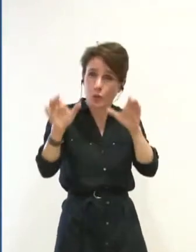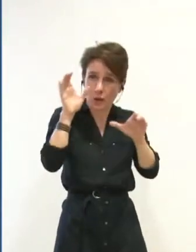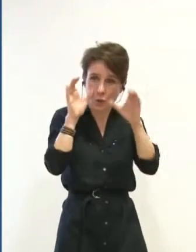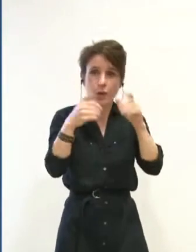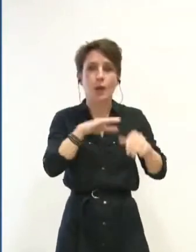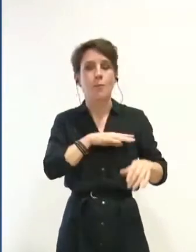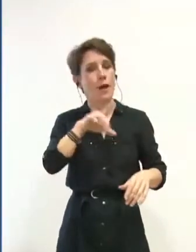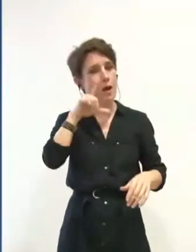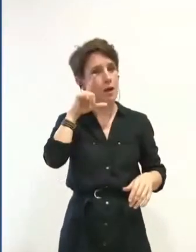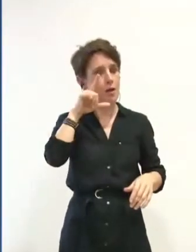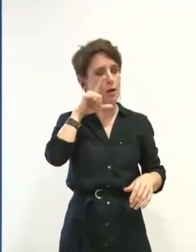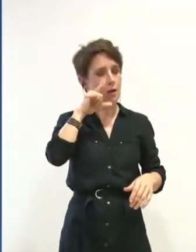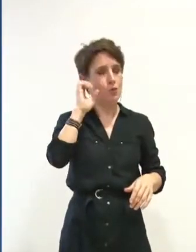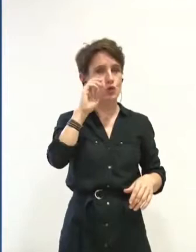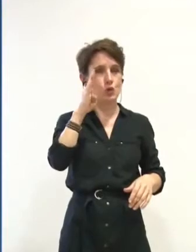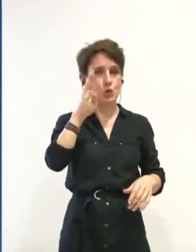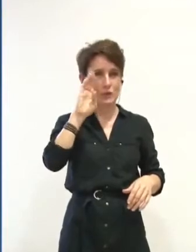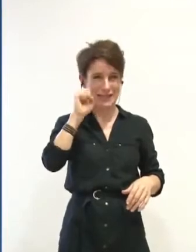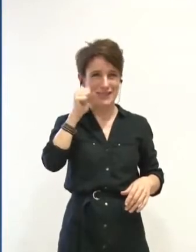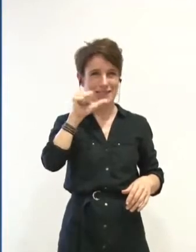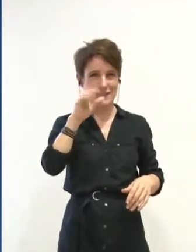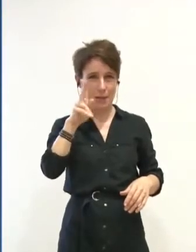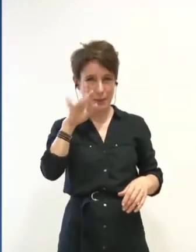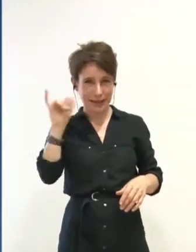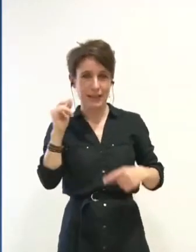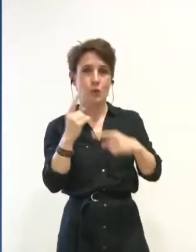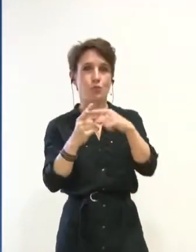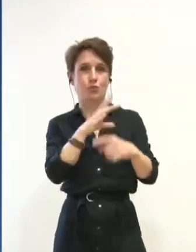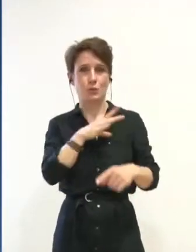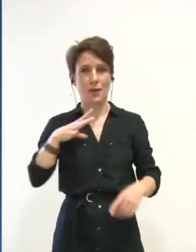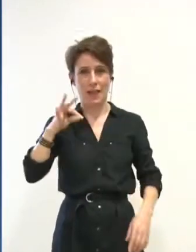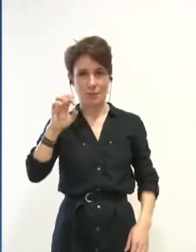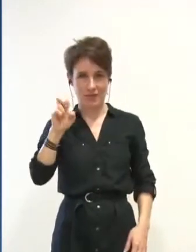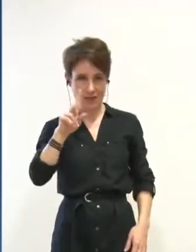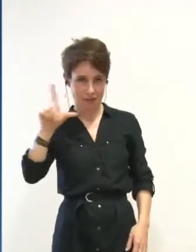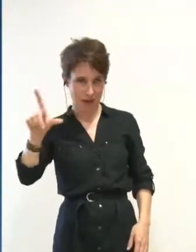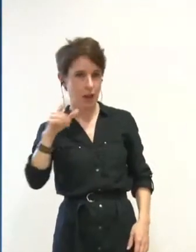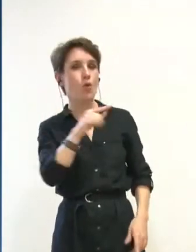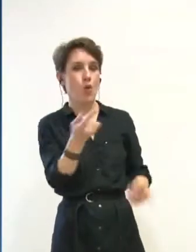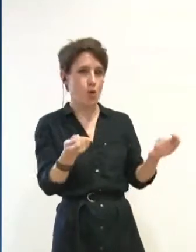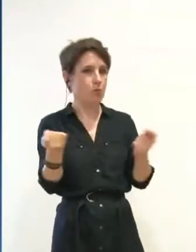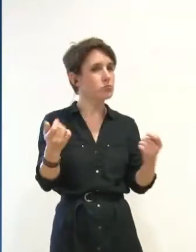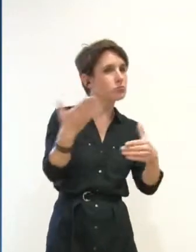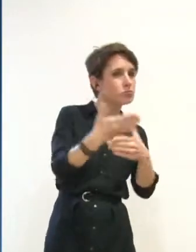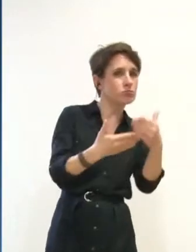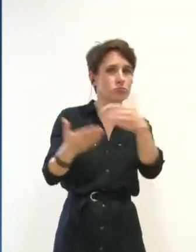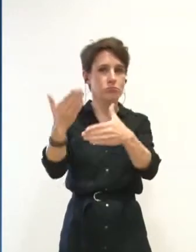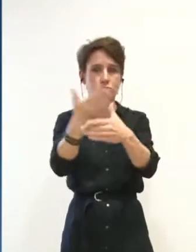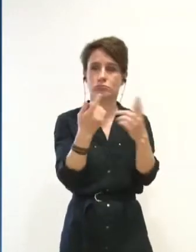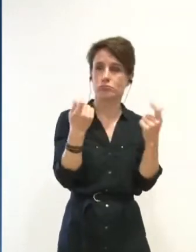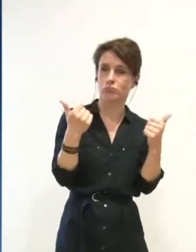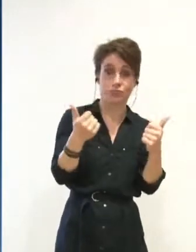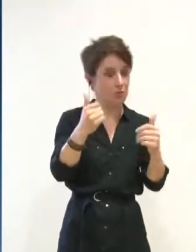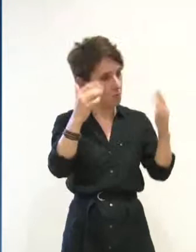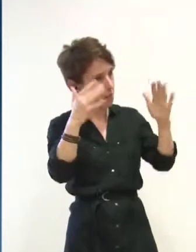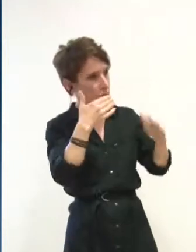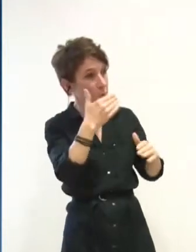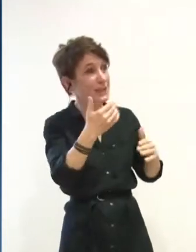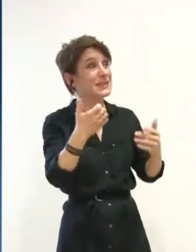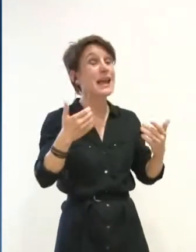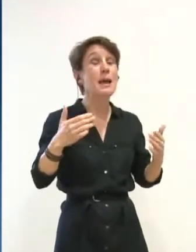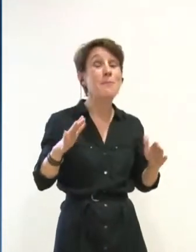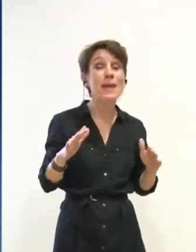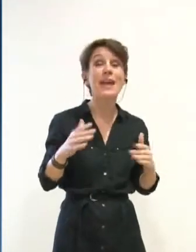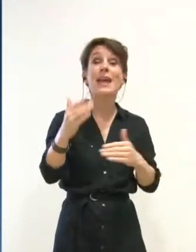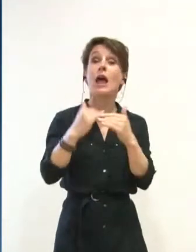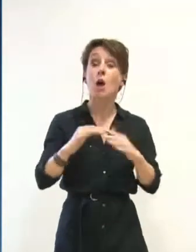Hakim Sabri et Maud Tavel, que je remercie, même si nous attendons toujours, depuis 3 ans maintenant, les documents sur le plan de